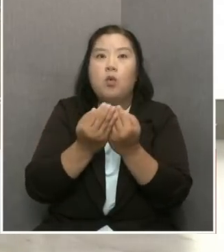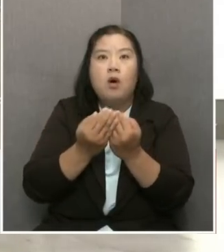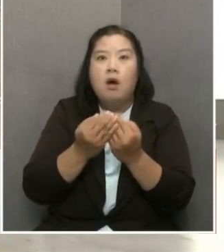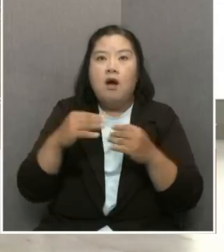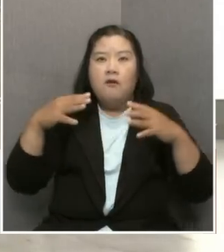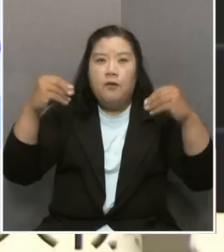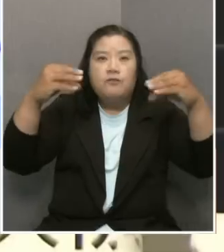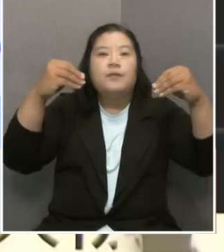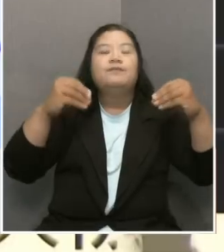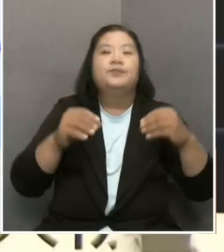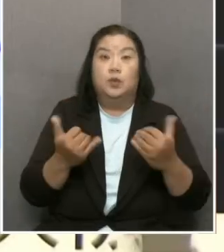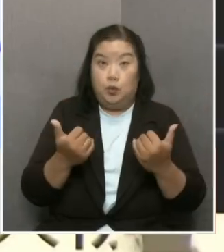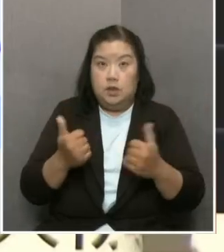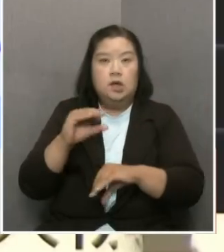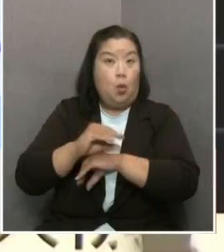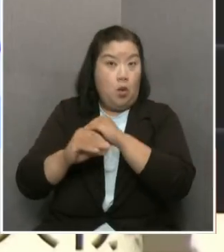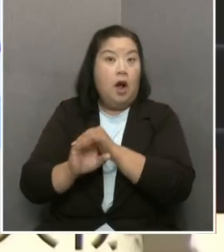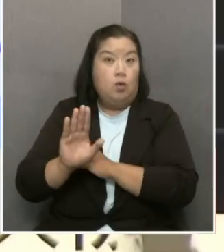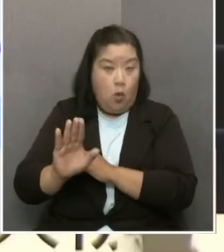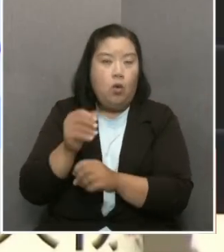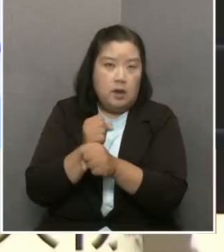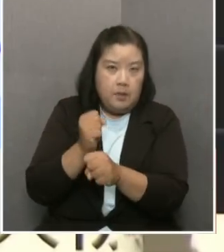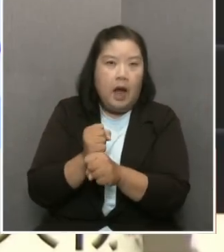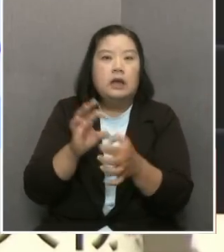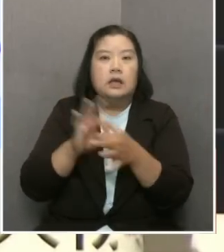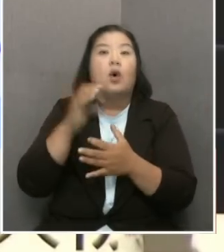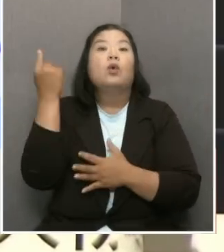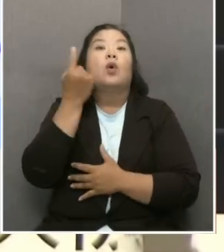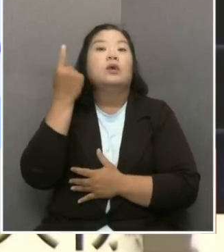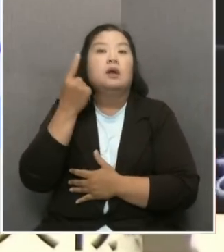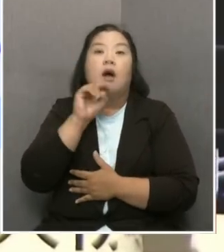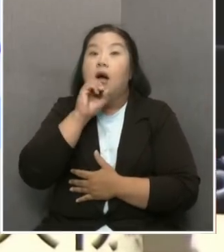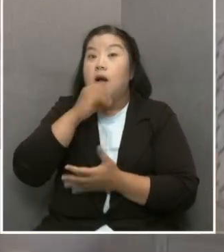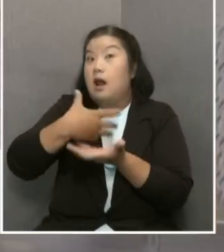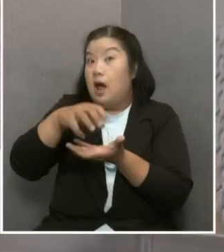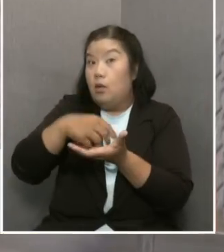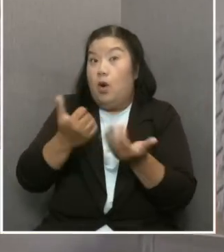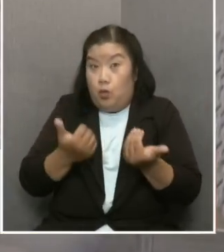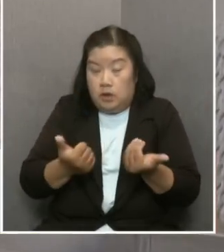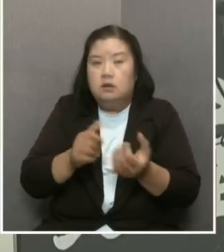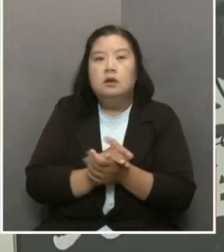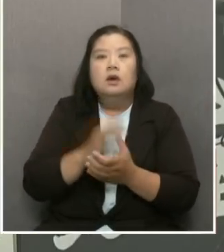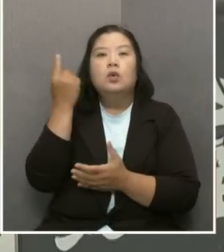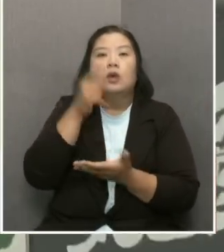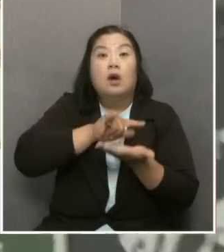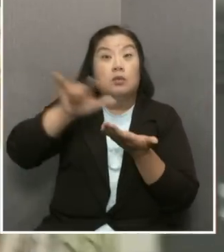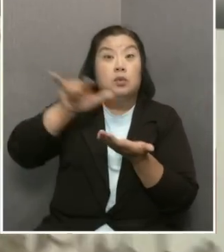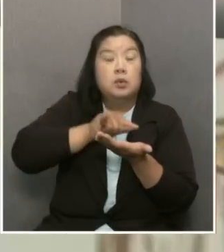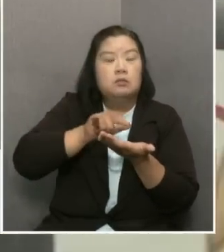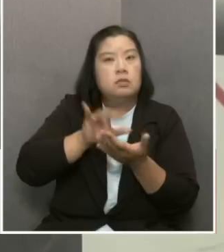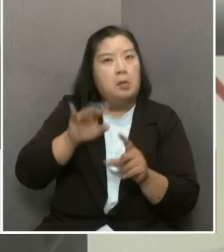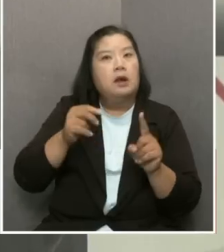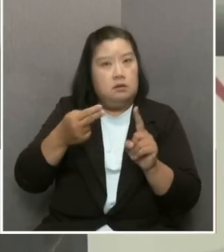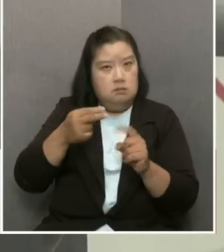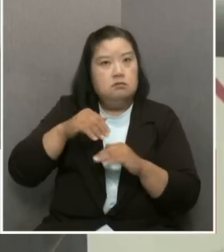ระทรวงที่ดินโครงสร้างพื้นฐานและการท่องเที่ยวของญี่ปุ่นได้รายงานว่าเที่ยวบินยกเลิกเกือบ 1,000 เที่ยวทั่วญี่ปุ่นเมื่อวานนี้ครับและ